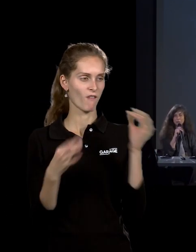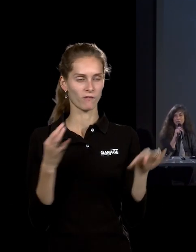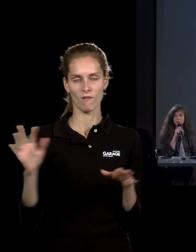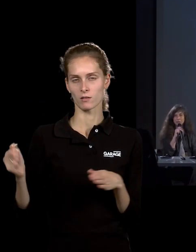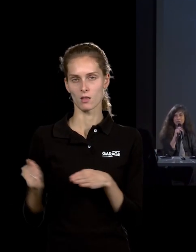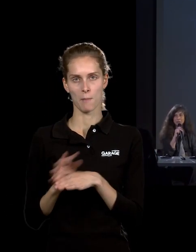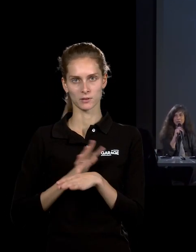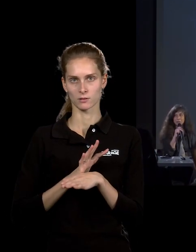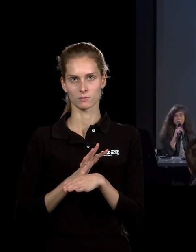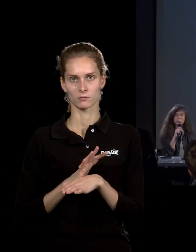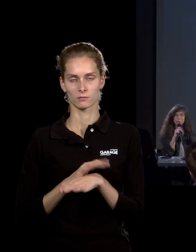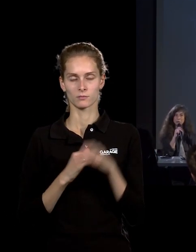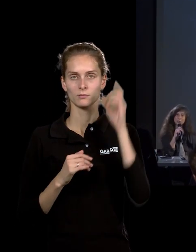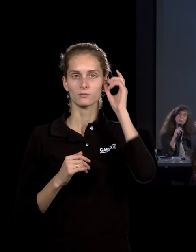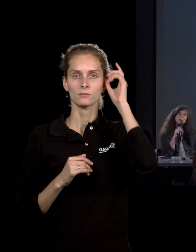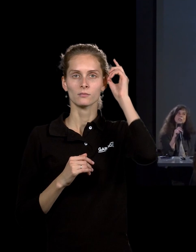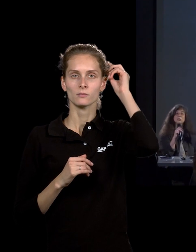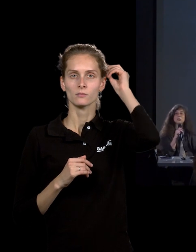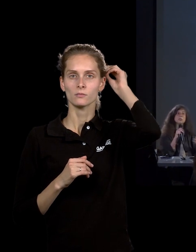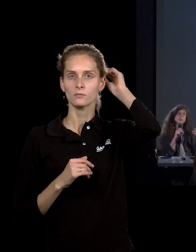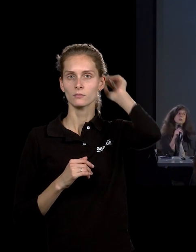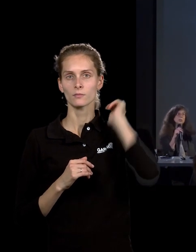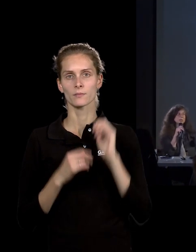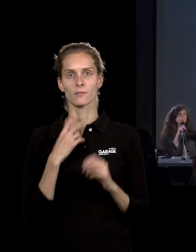наполненная живопись, духовные,